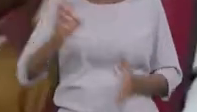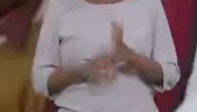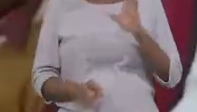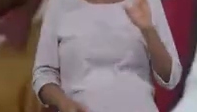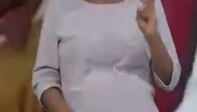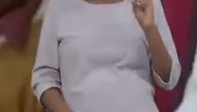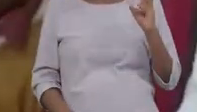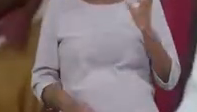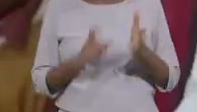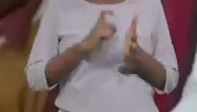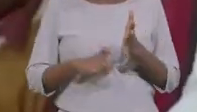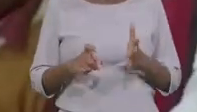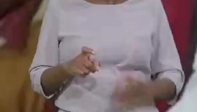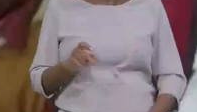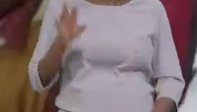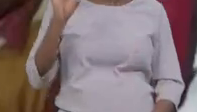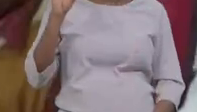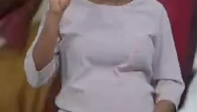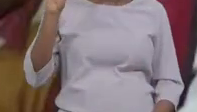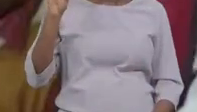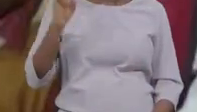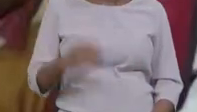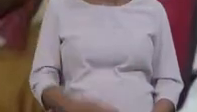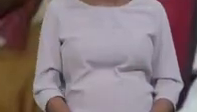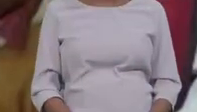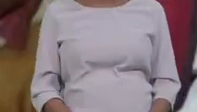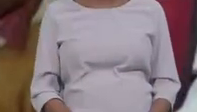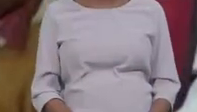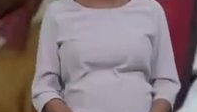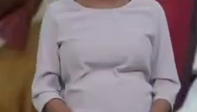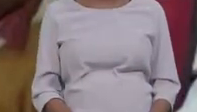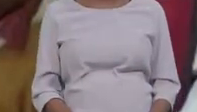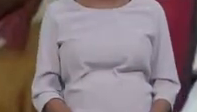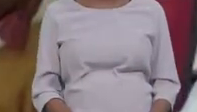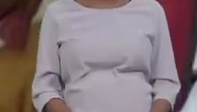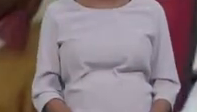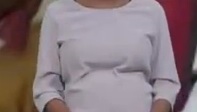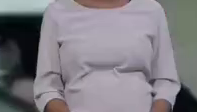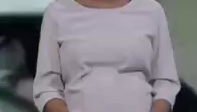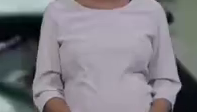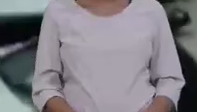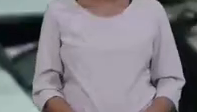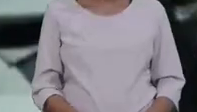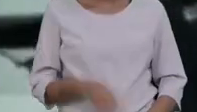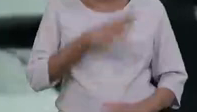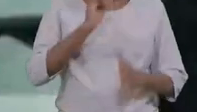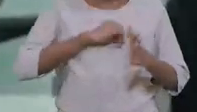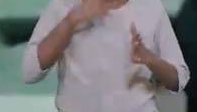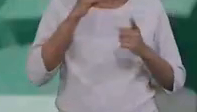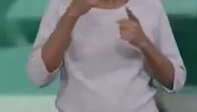En Jean 16. Verset Jean 16, 7. 7.